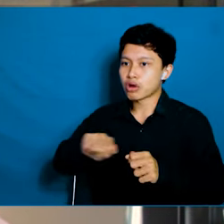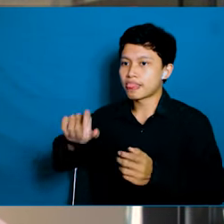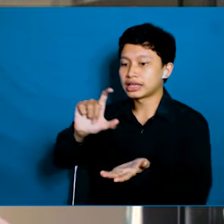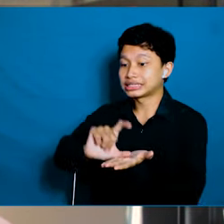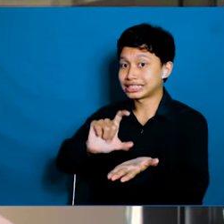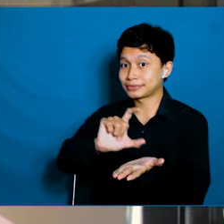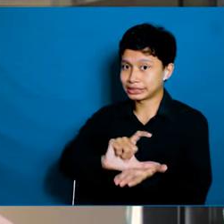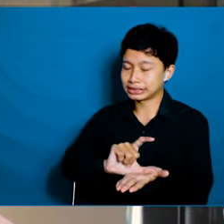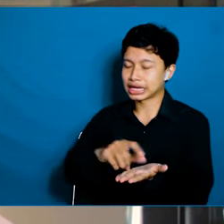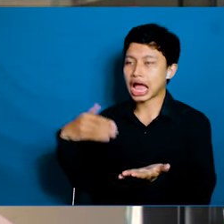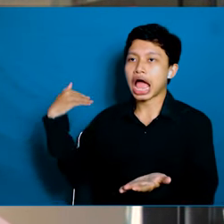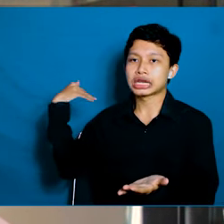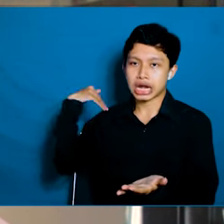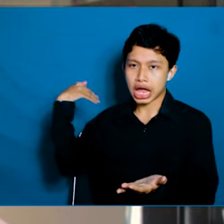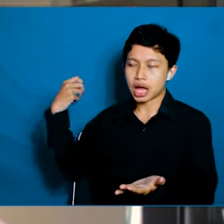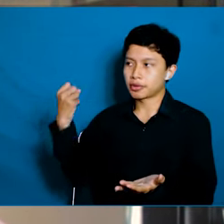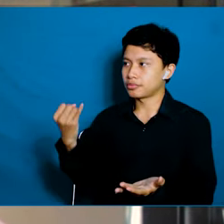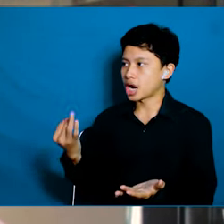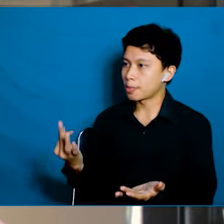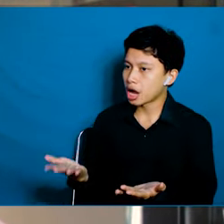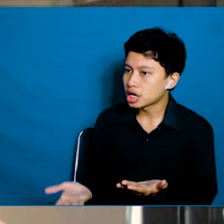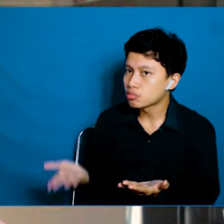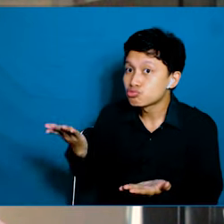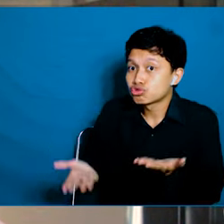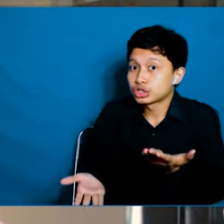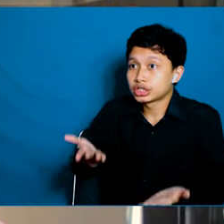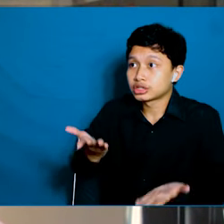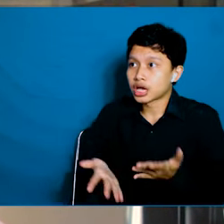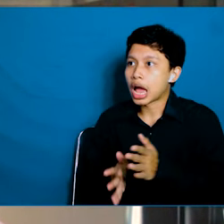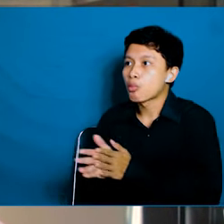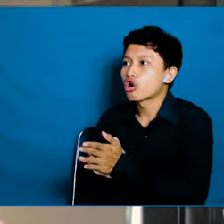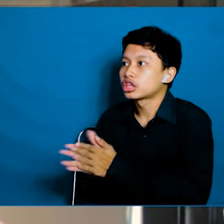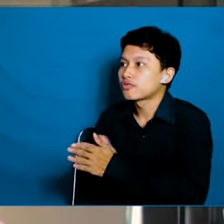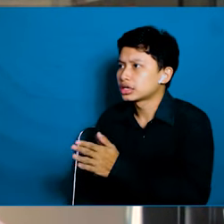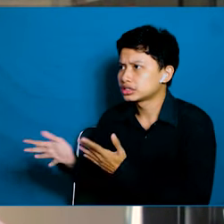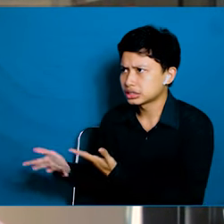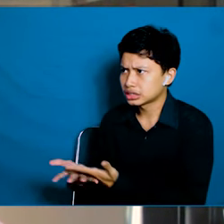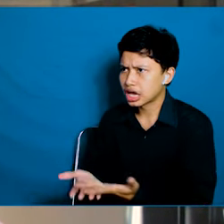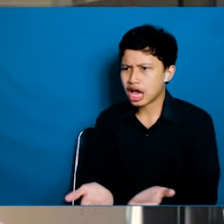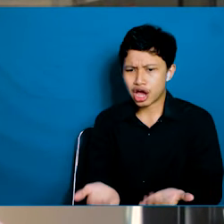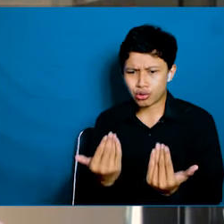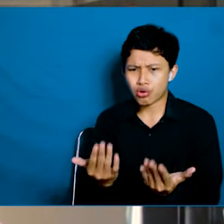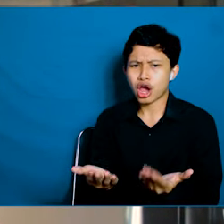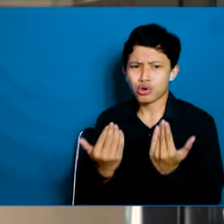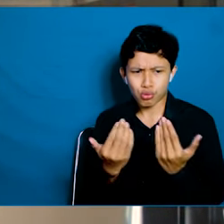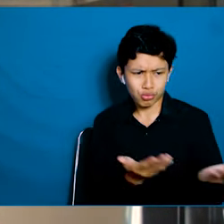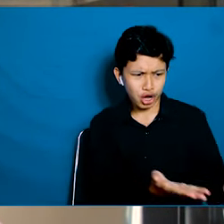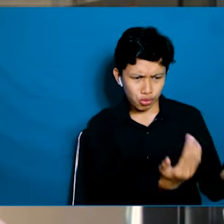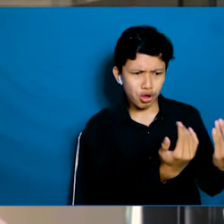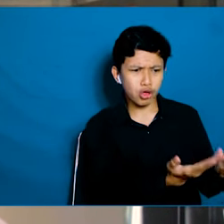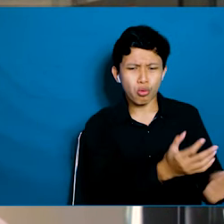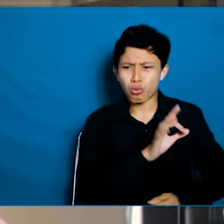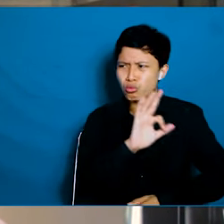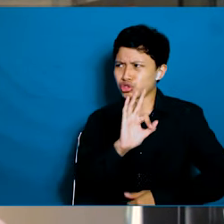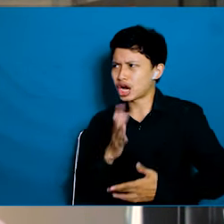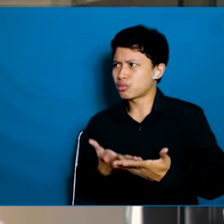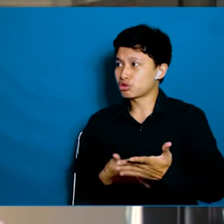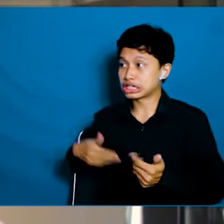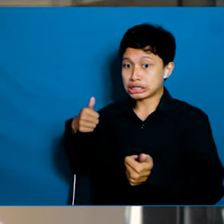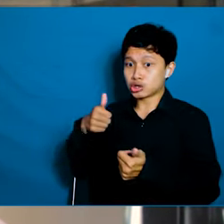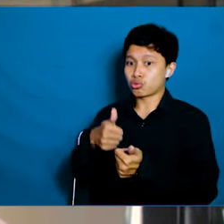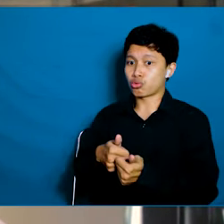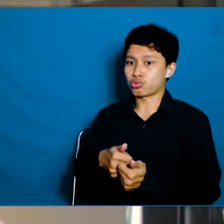membuat skripsi itu, ada beberapa yang kemudian kita harus motivasi mereka bagaimana jangan